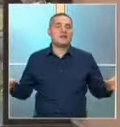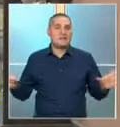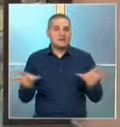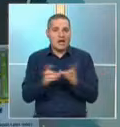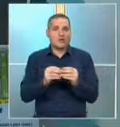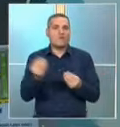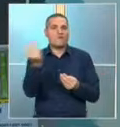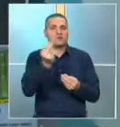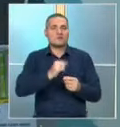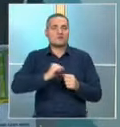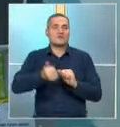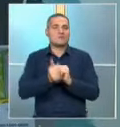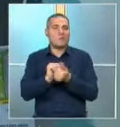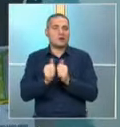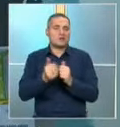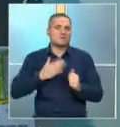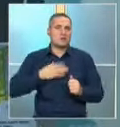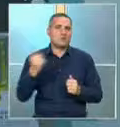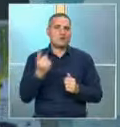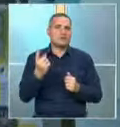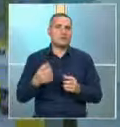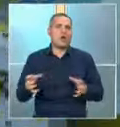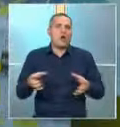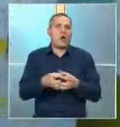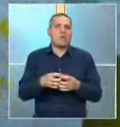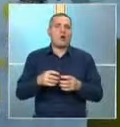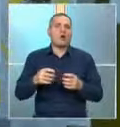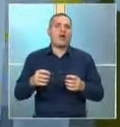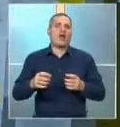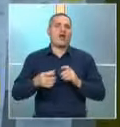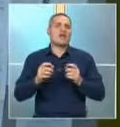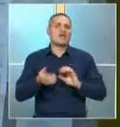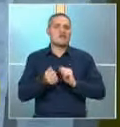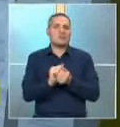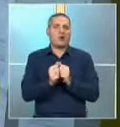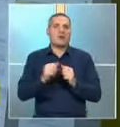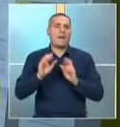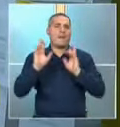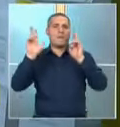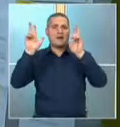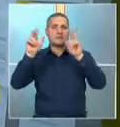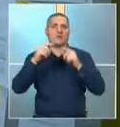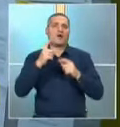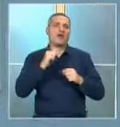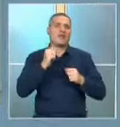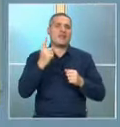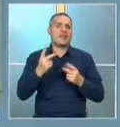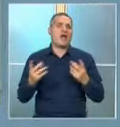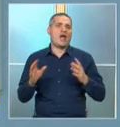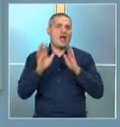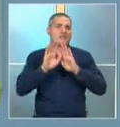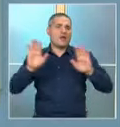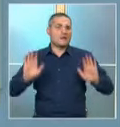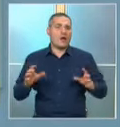и спорта. Имаме един отбор спортен баскетболен в прогимназиален и една театрална група в начален